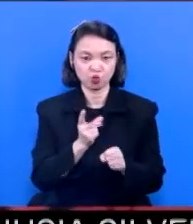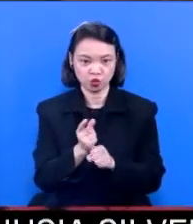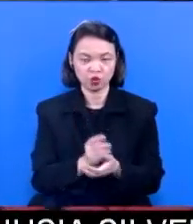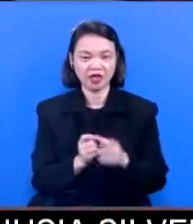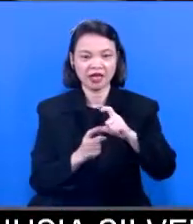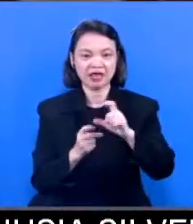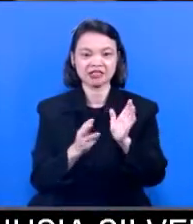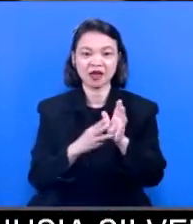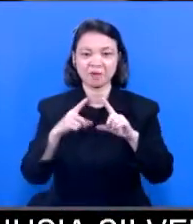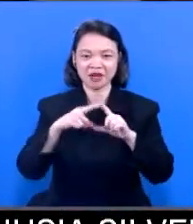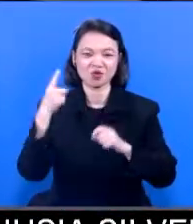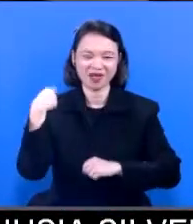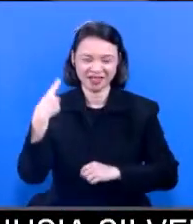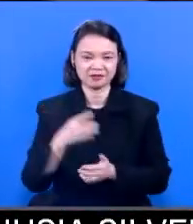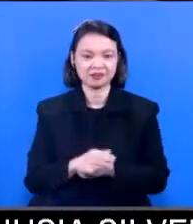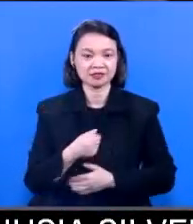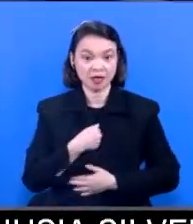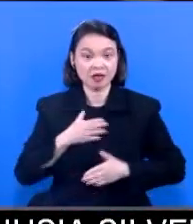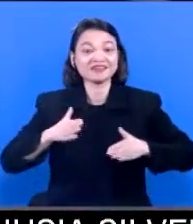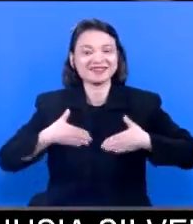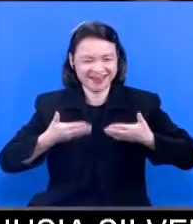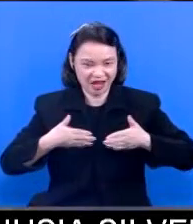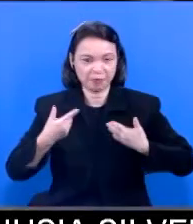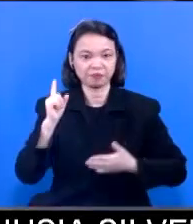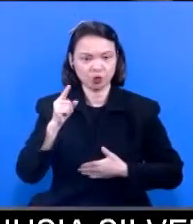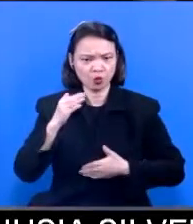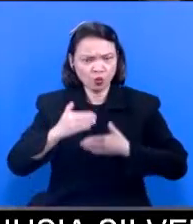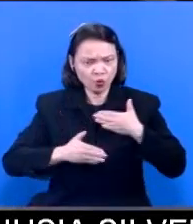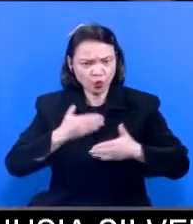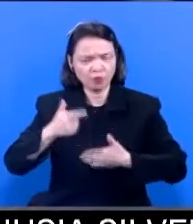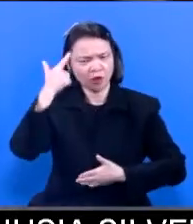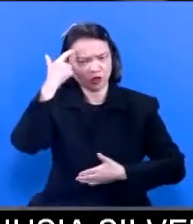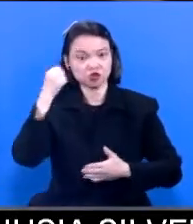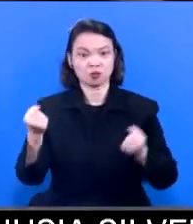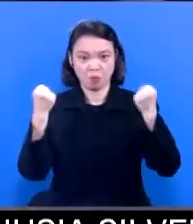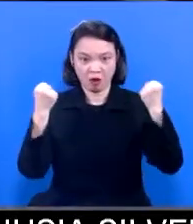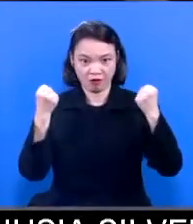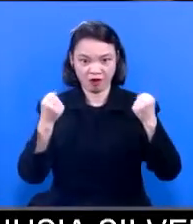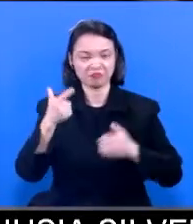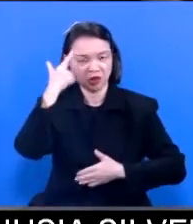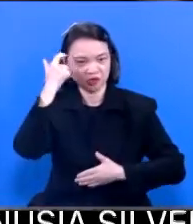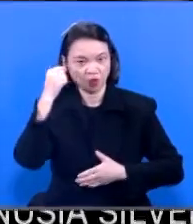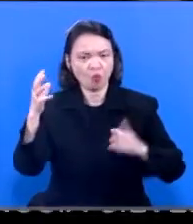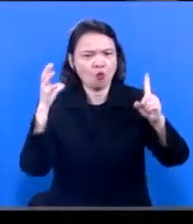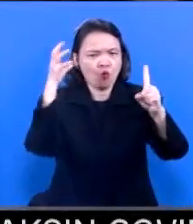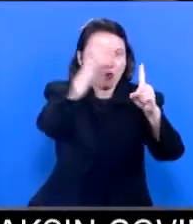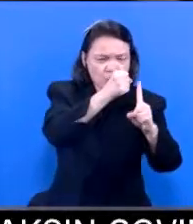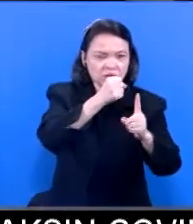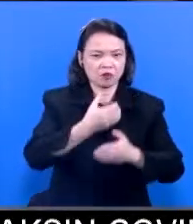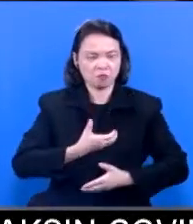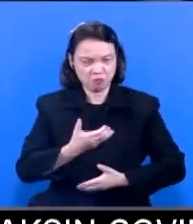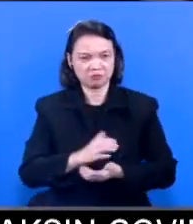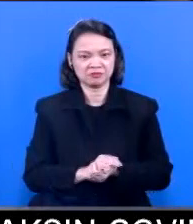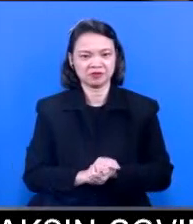swasta. Senang pastinya, tapi saya juga harus terus belajar, semangat belajar untuk meraih impian saya supaya bisa